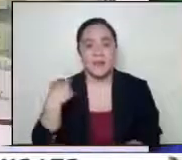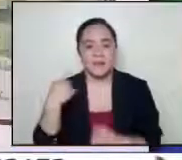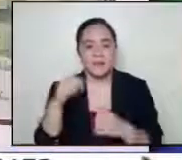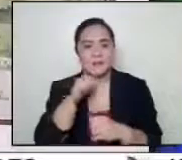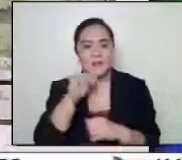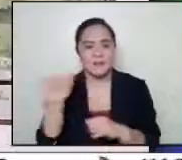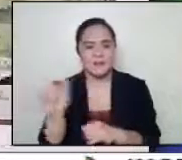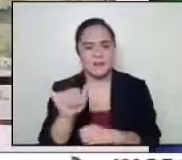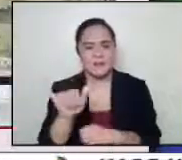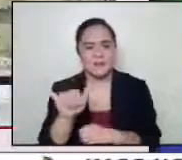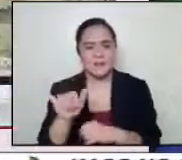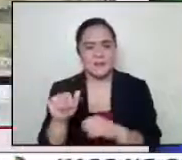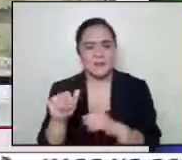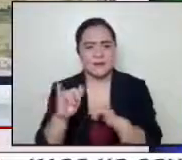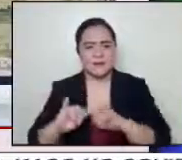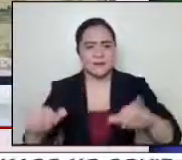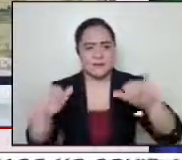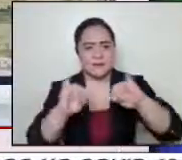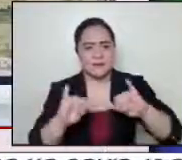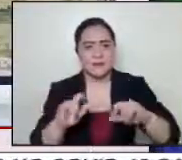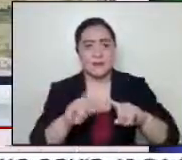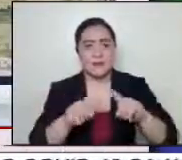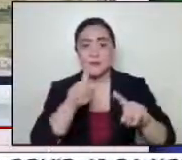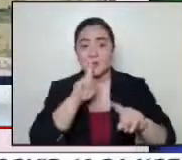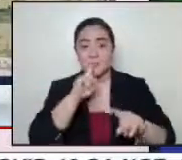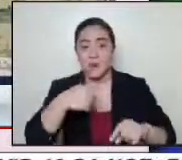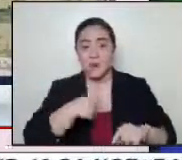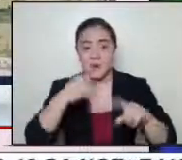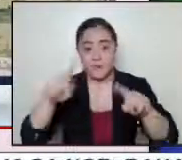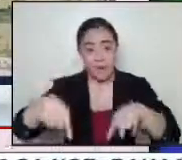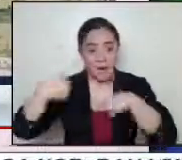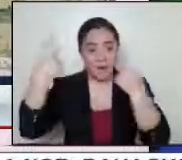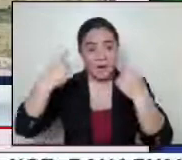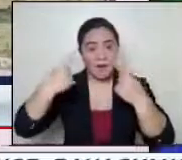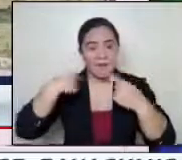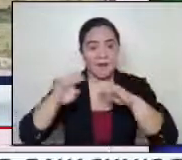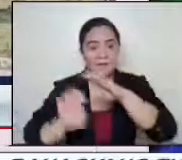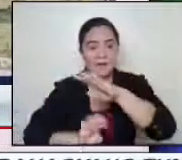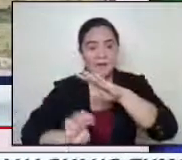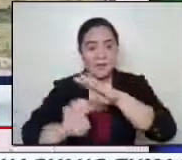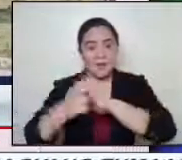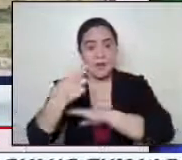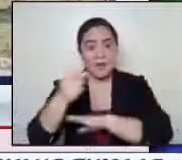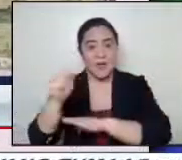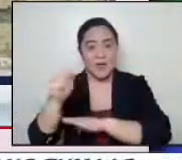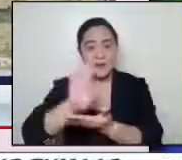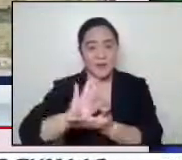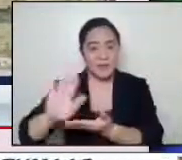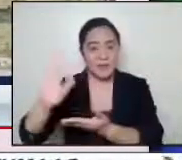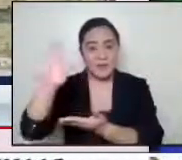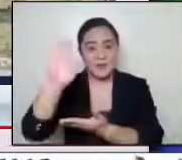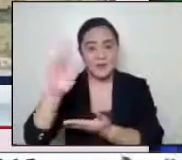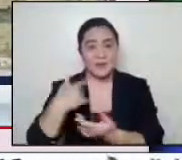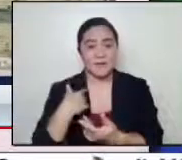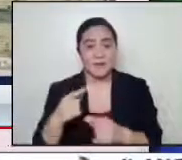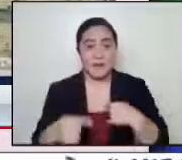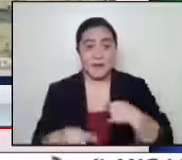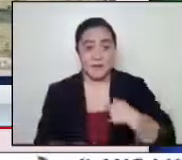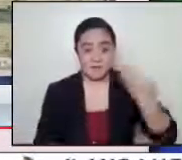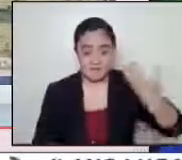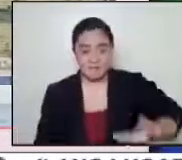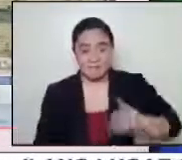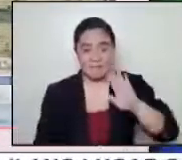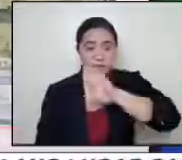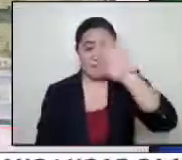La elementary, high school, college, pinipila ako. Pero I never wear a dress like a girl,